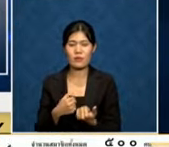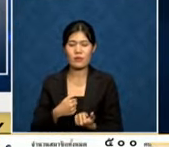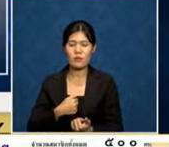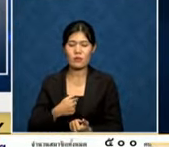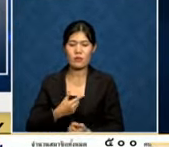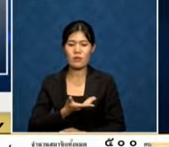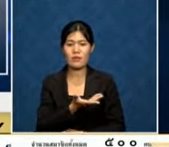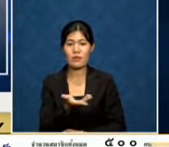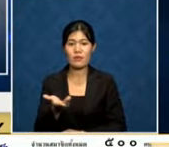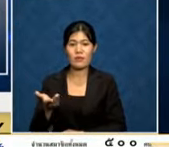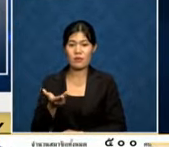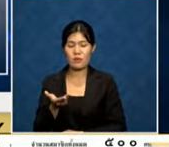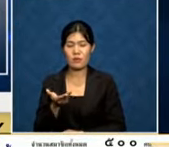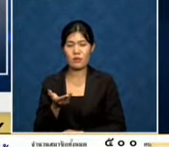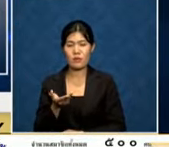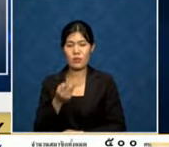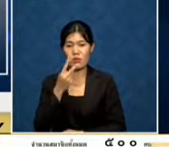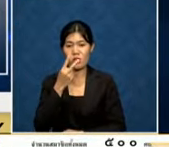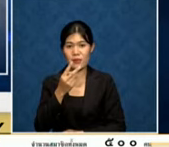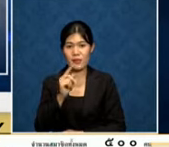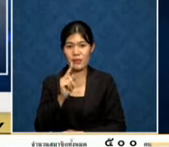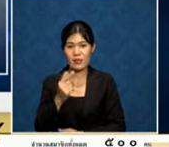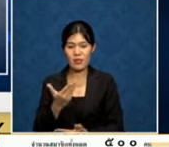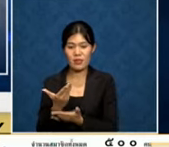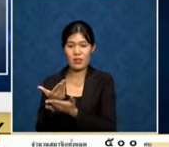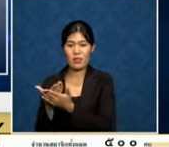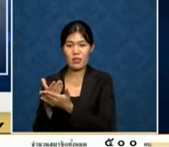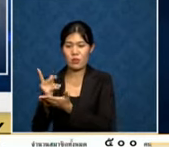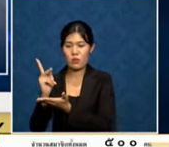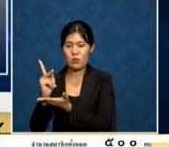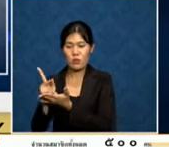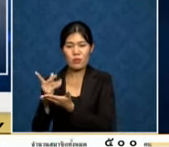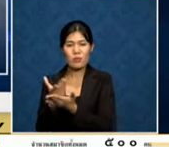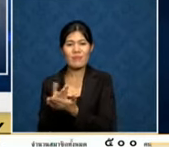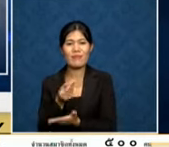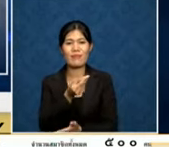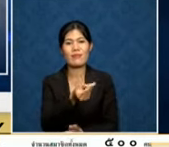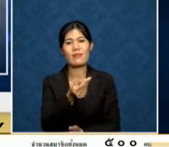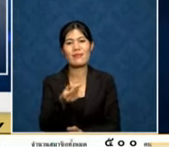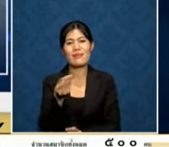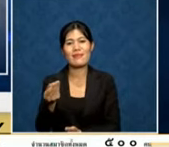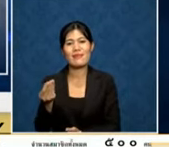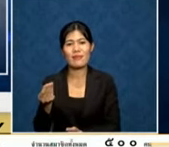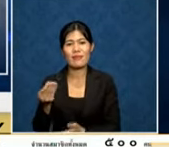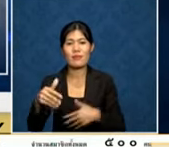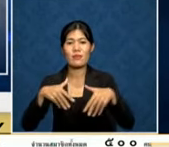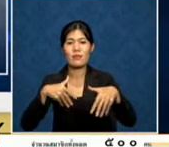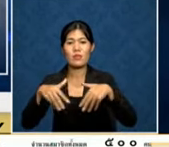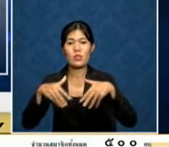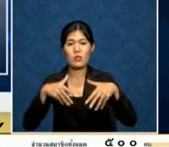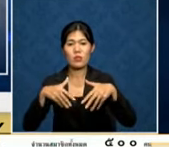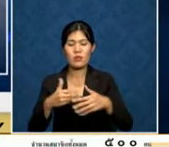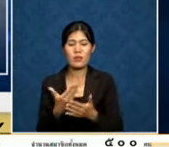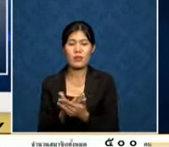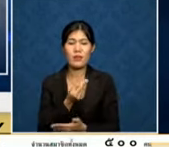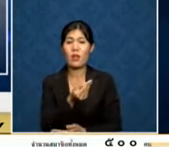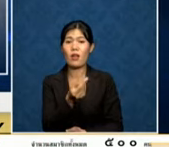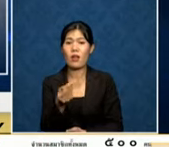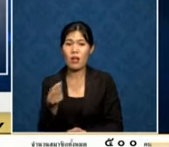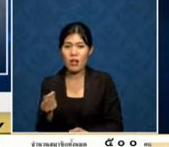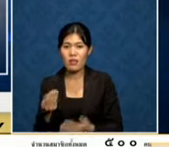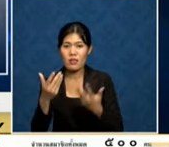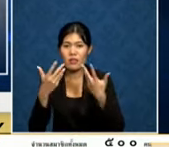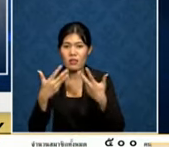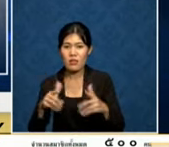ที่พวกเรากำลังเห็นคือท่านกำลังจะกู้มาแจกครับแจกจนเจ๊ง 3